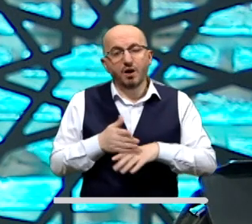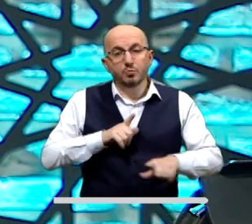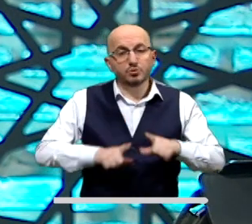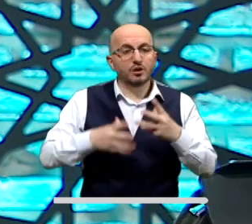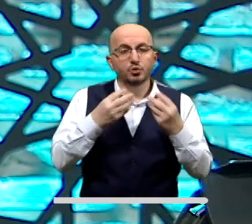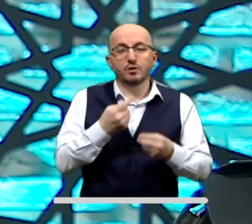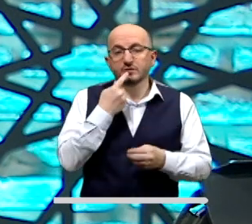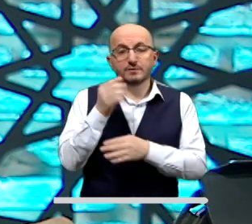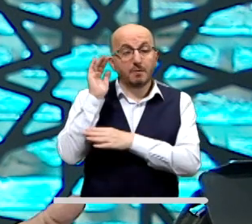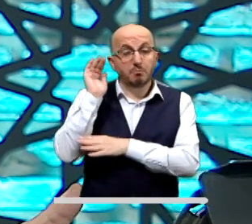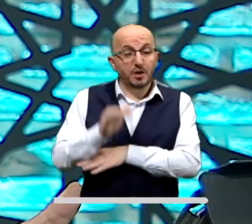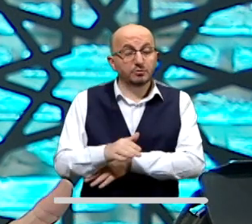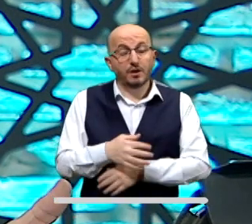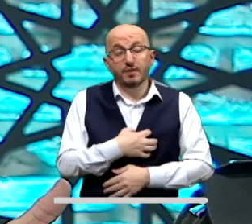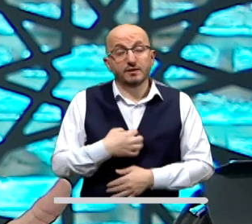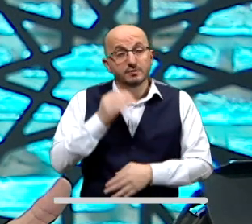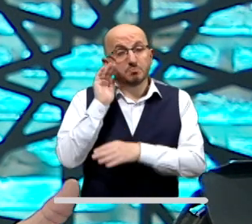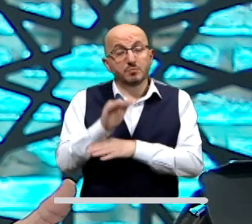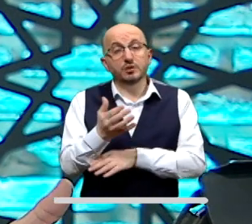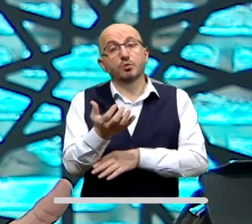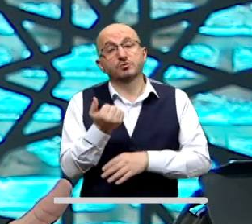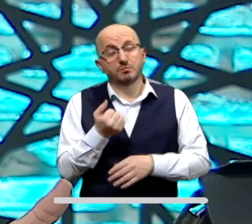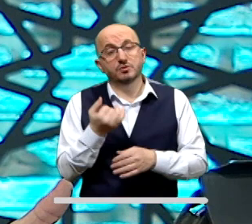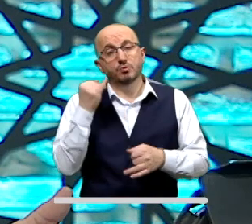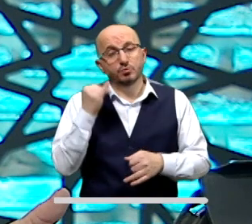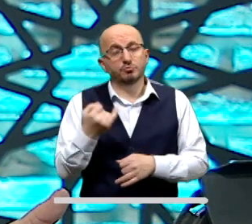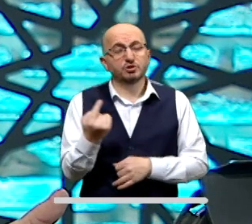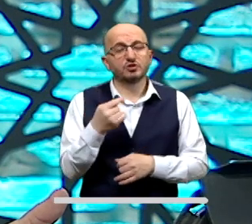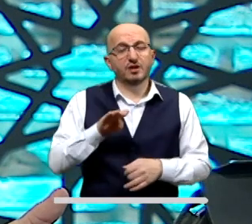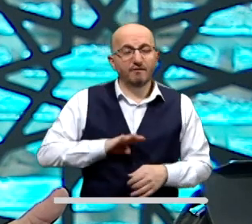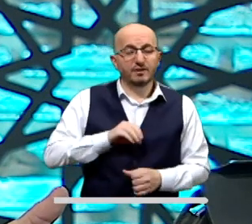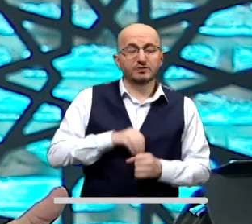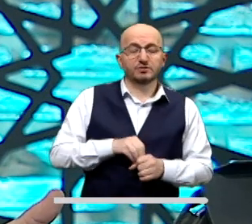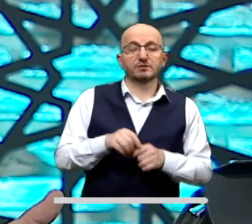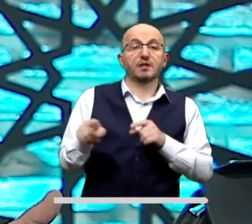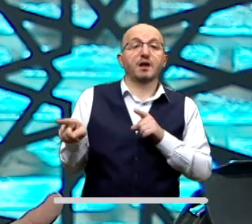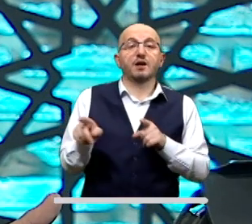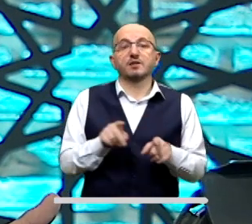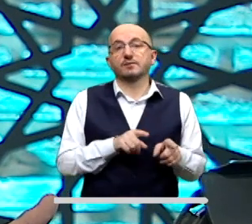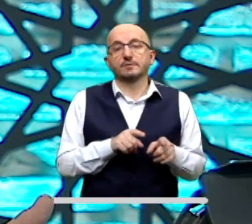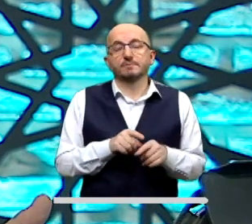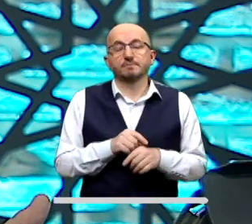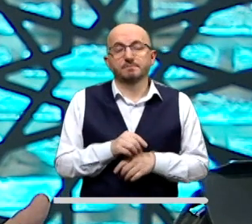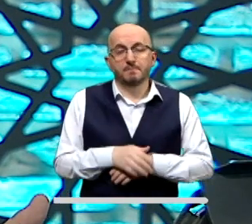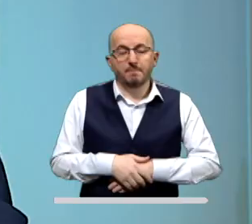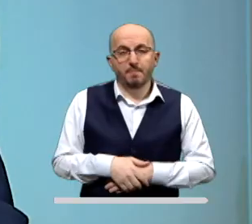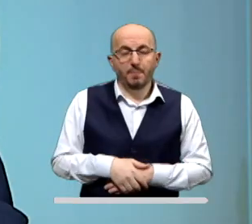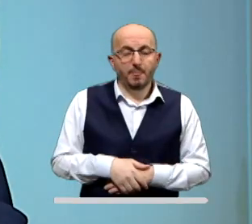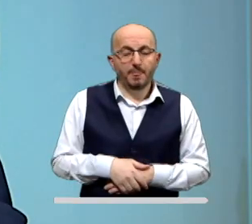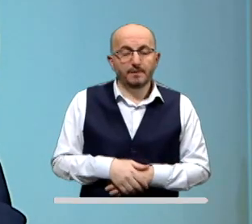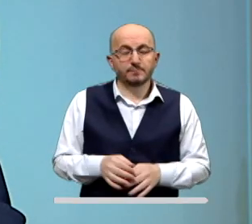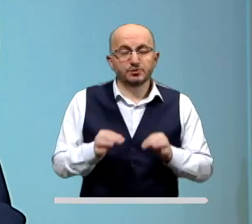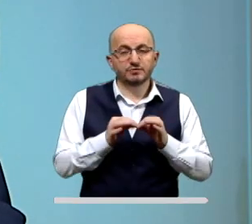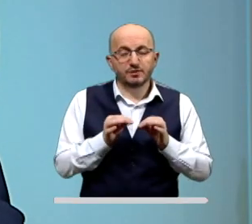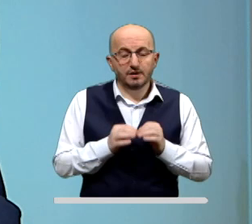beddua etmiş anasının bedduasını almak da çok kötü bir şey bir evlat için her iki cihetten cevaplarsanız seviniriz Efendim